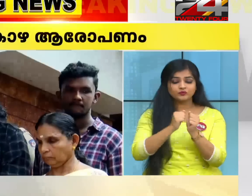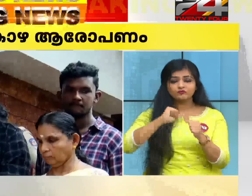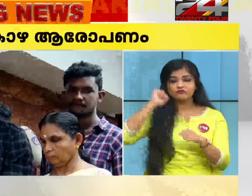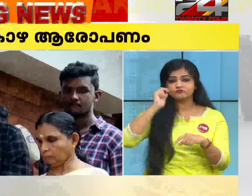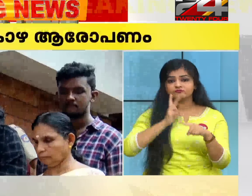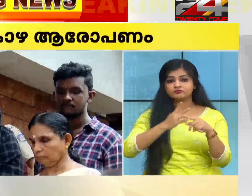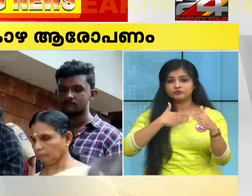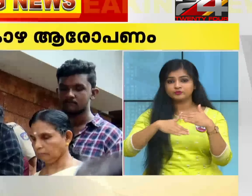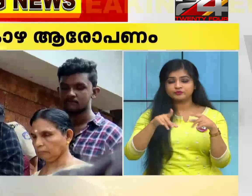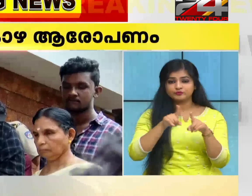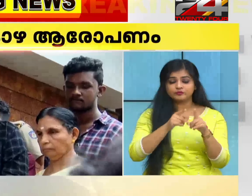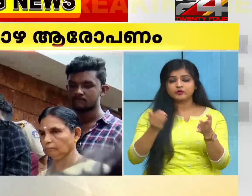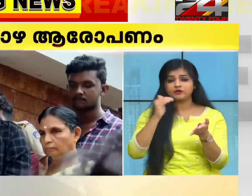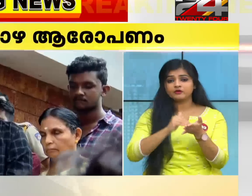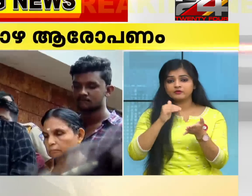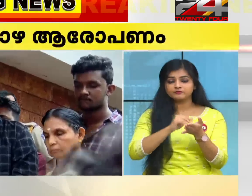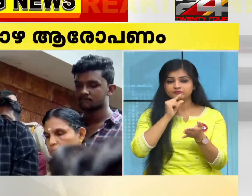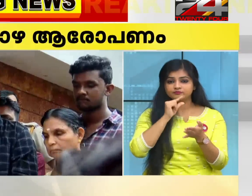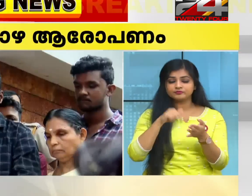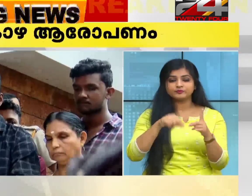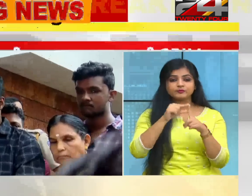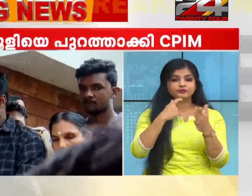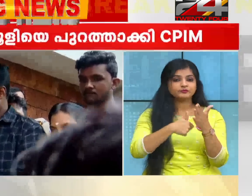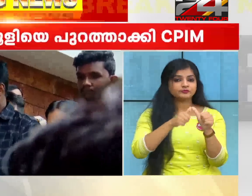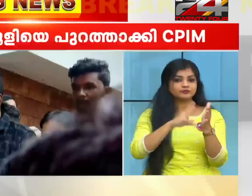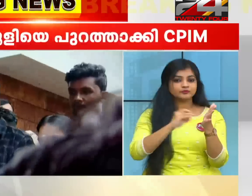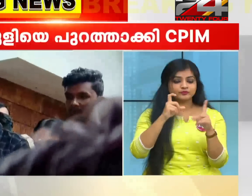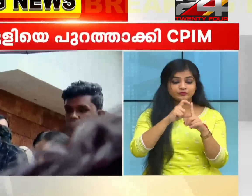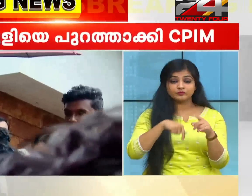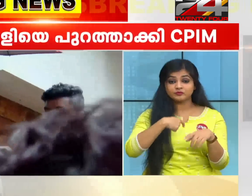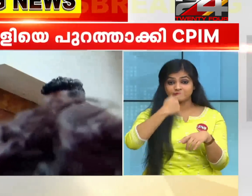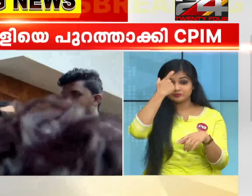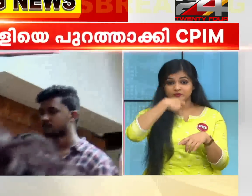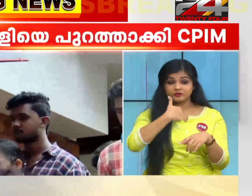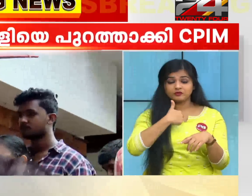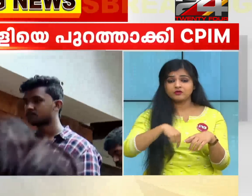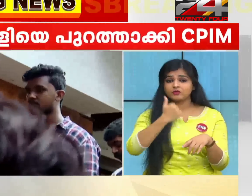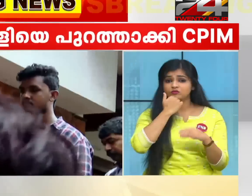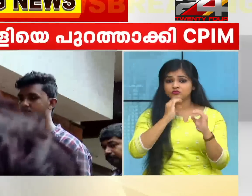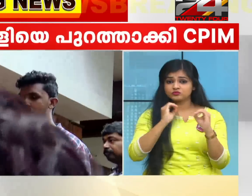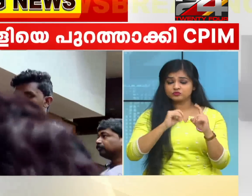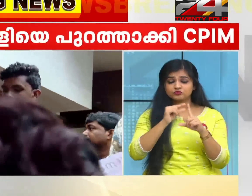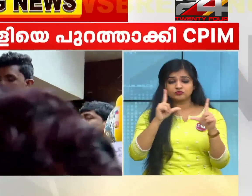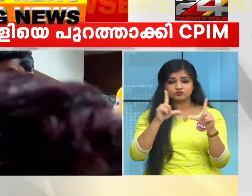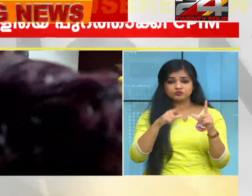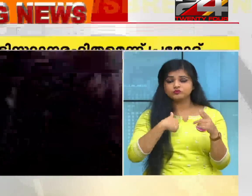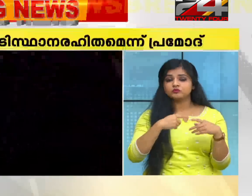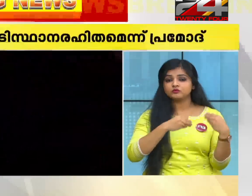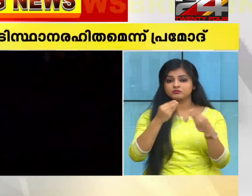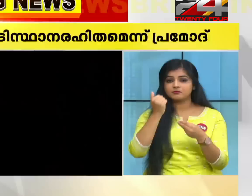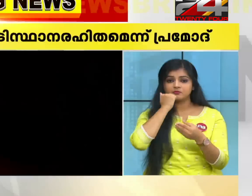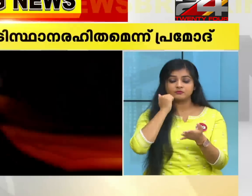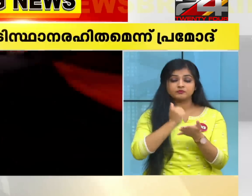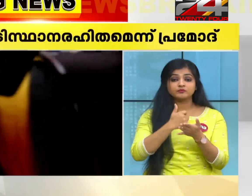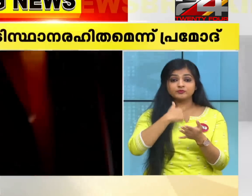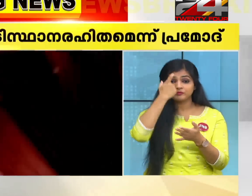കാര്യം ആവർത്തിച്ച് വ്യക്തമാക്കുകയാണ് പ്രമോദ് കോട്ടൂളി. തൻ്റെ നിരപരാധിത്വം അമ്മയെ തെളിയിക്കണം, തനിക്കെതിരെ പാർട്ടി നടപടി വന്നു, പക്ഷേ തൻ്റെ ഭാഗം കൃത്യമായ രീതിയിൽ